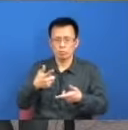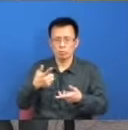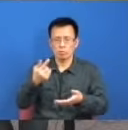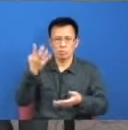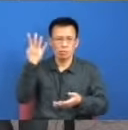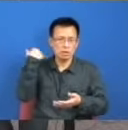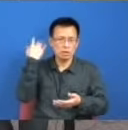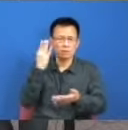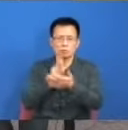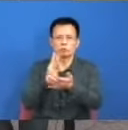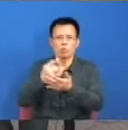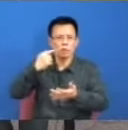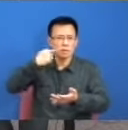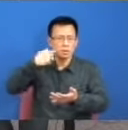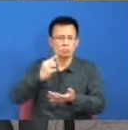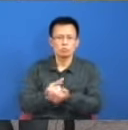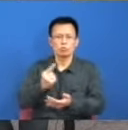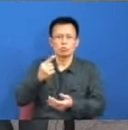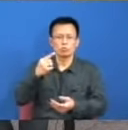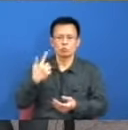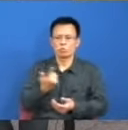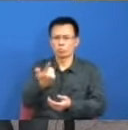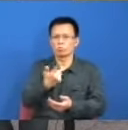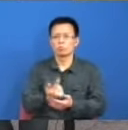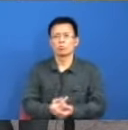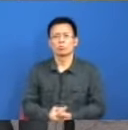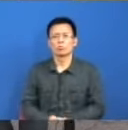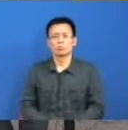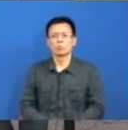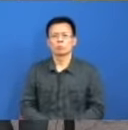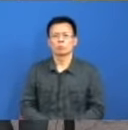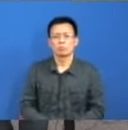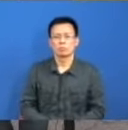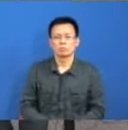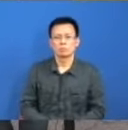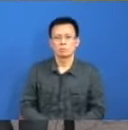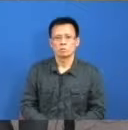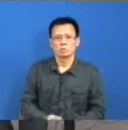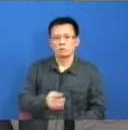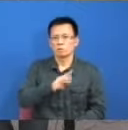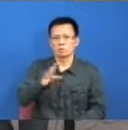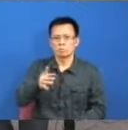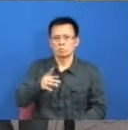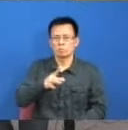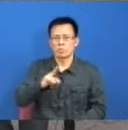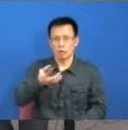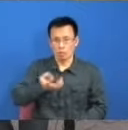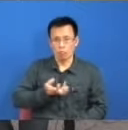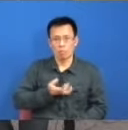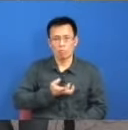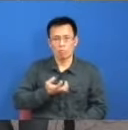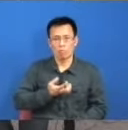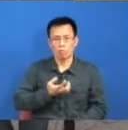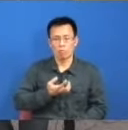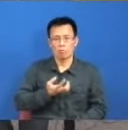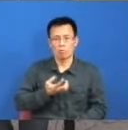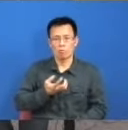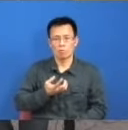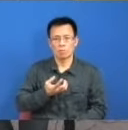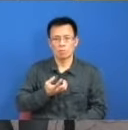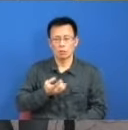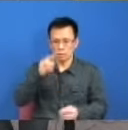和差人執法的力度是比以前大很多咯。 即是不是很友善的？ 極